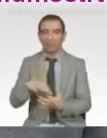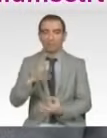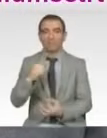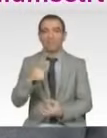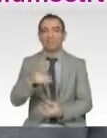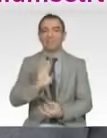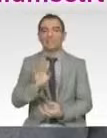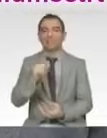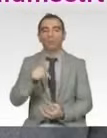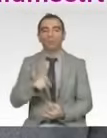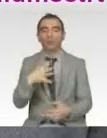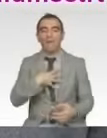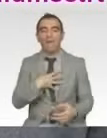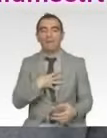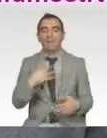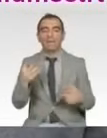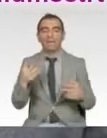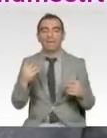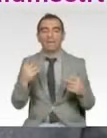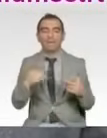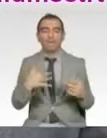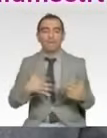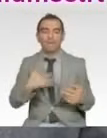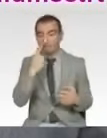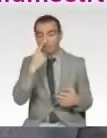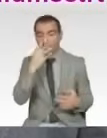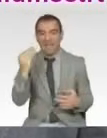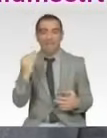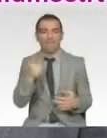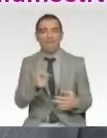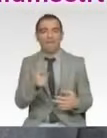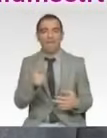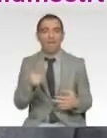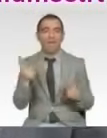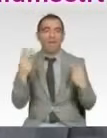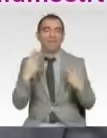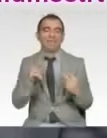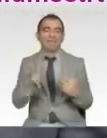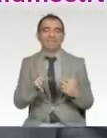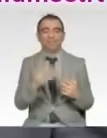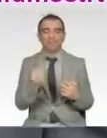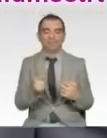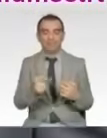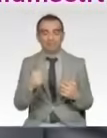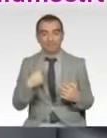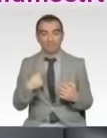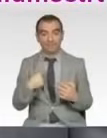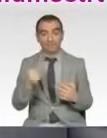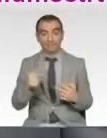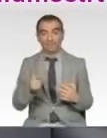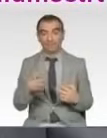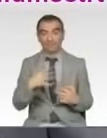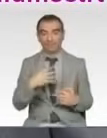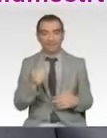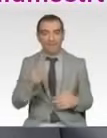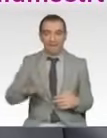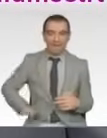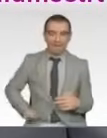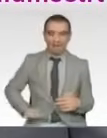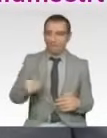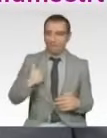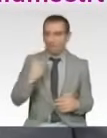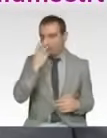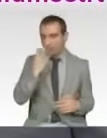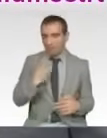bireyselcilik değil, bu narsist bireyler yetiştirmektir. Şimdi bak biz bunun zahmetini nerede göreceğiz? Bugün biz de tabii ki kimse evladım bana